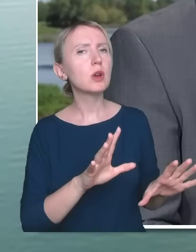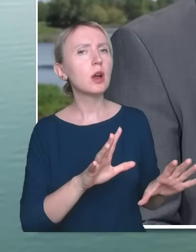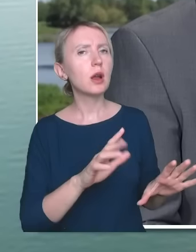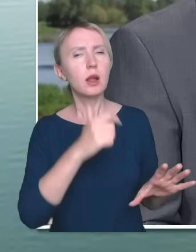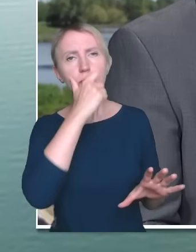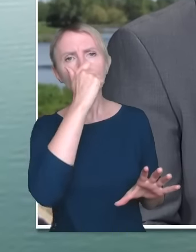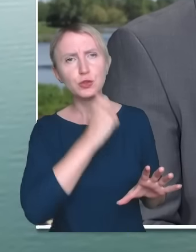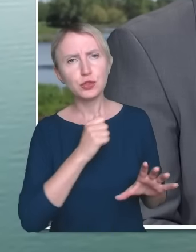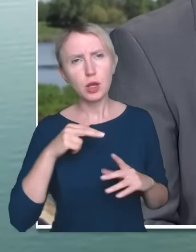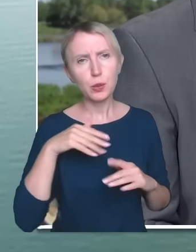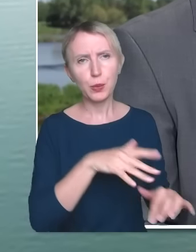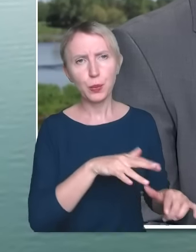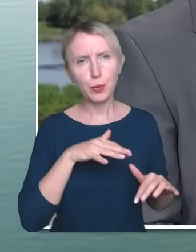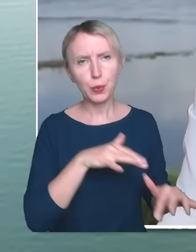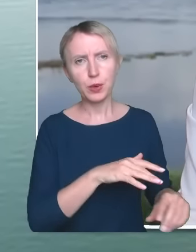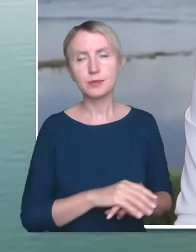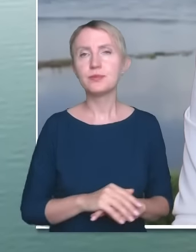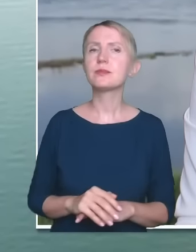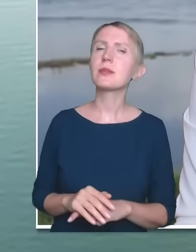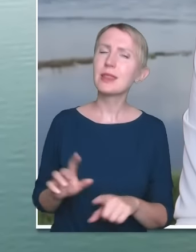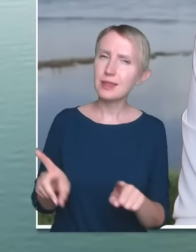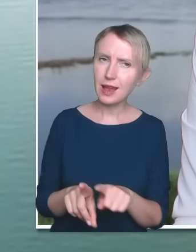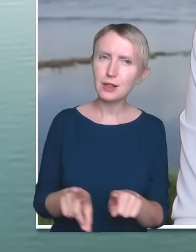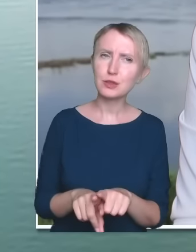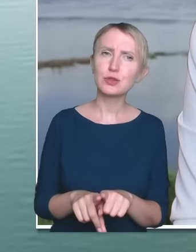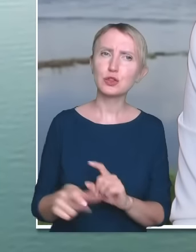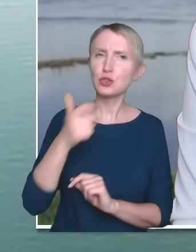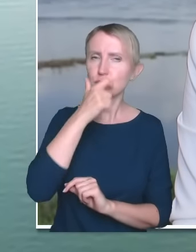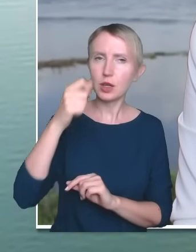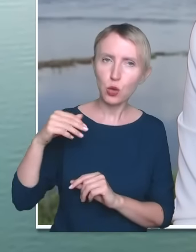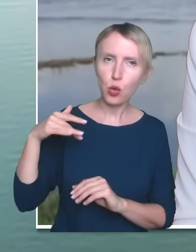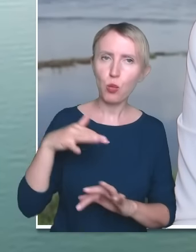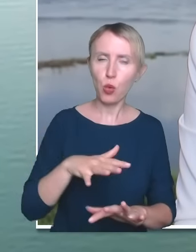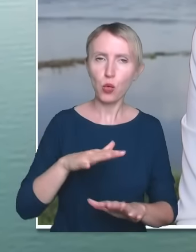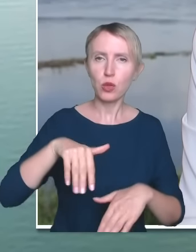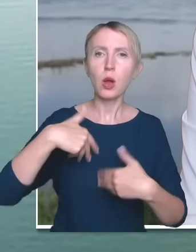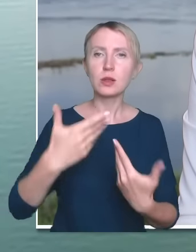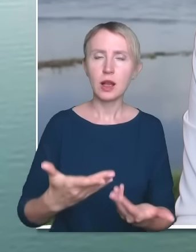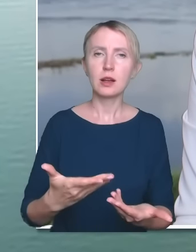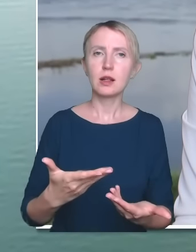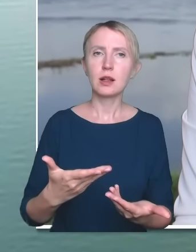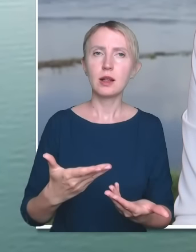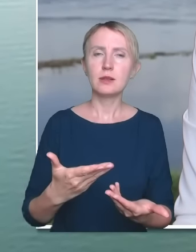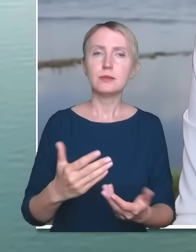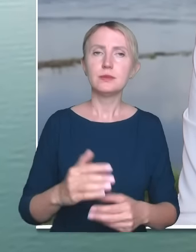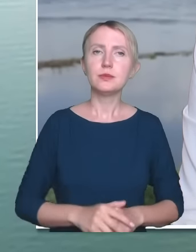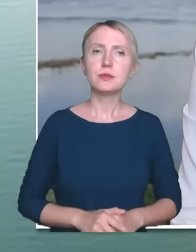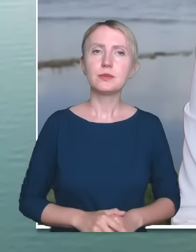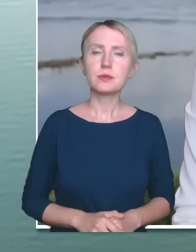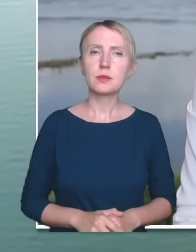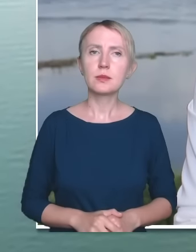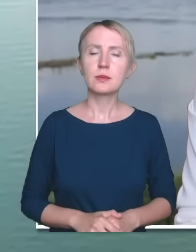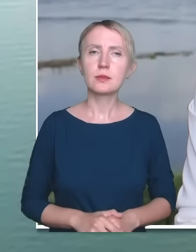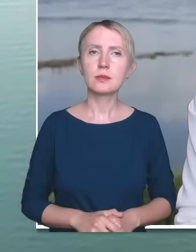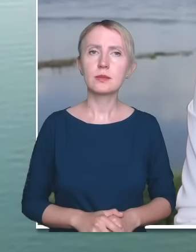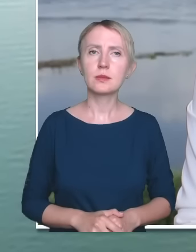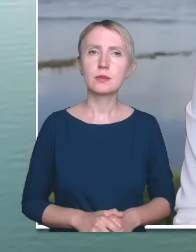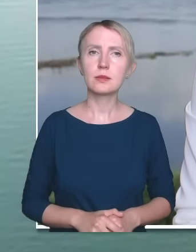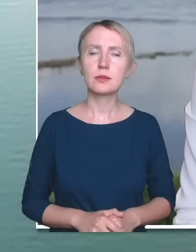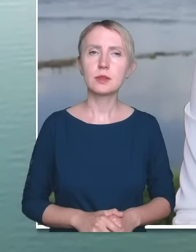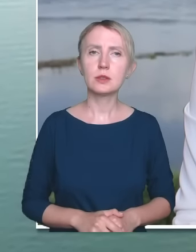komunalne, jak rozumiem. Czy... Znaczy między innymi poprzez ścieki komunalne one są dostarczane właśnie, żeby... uniknąć